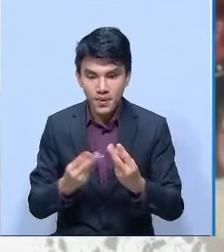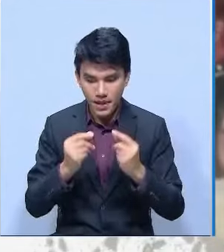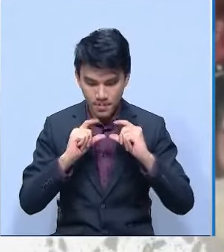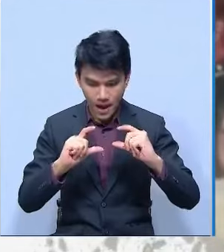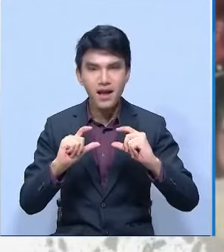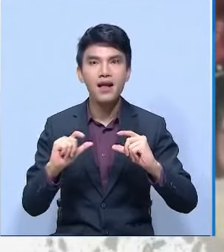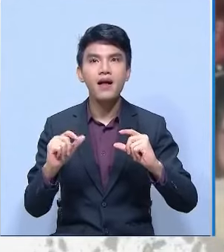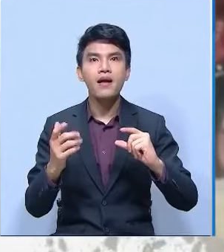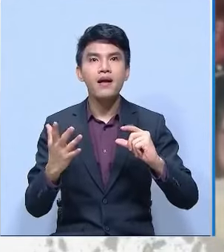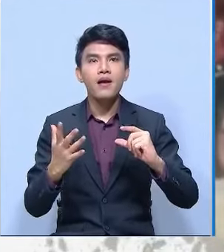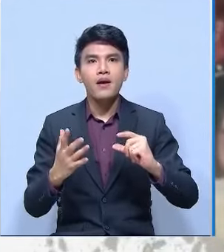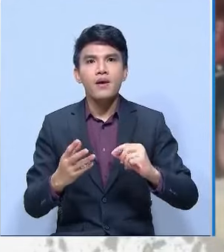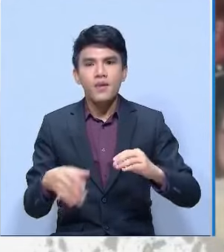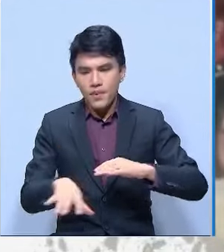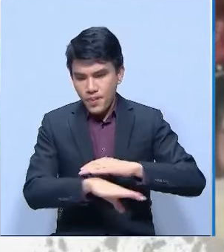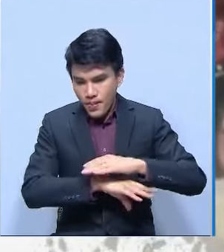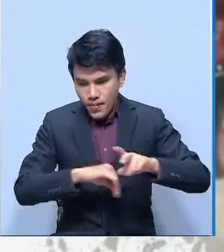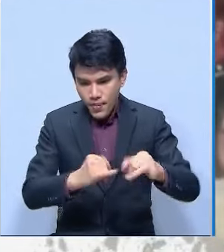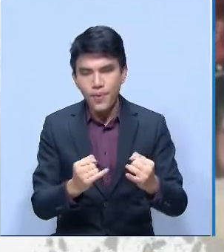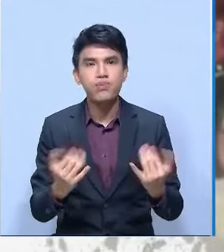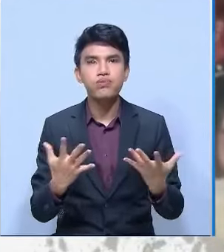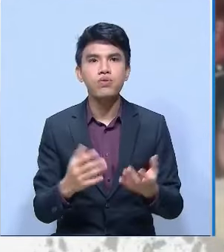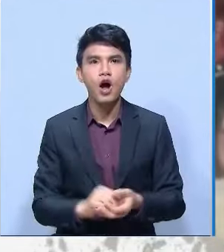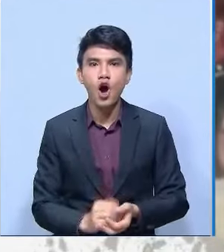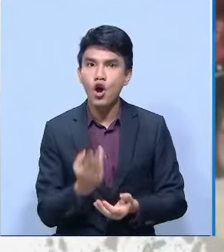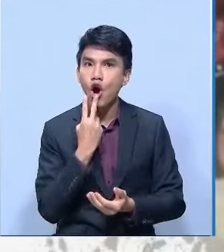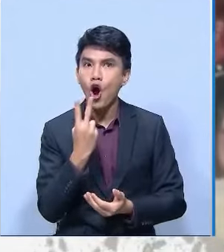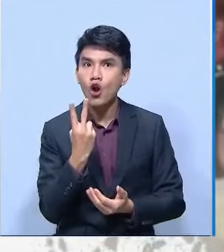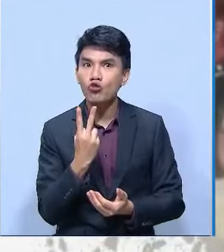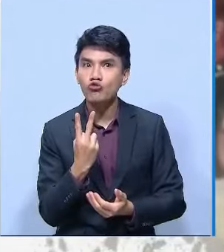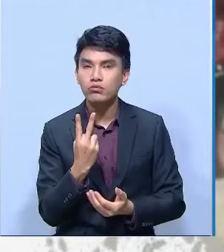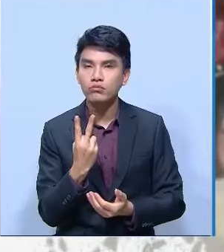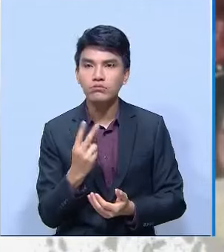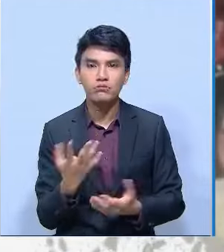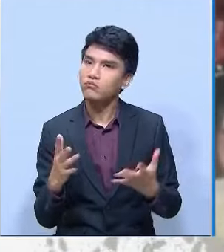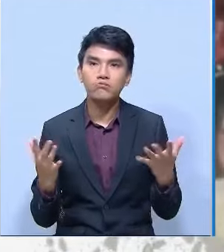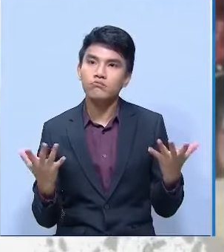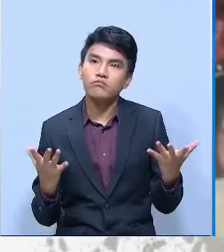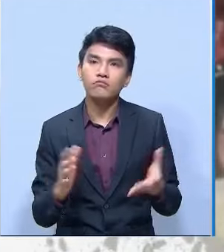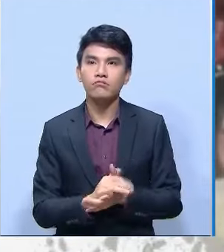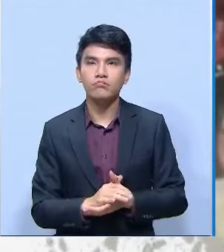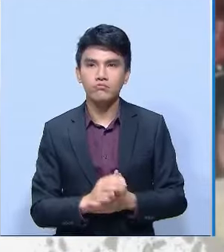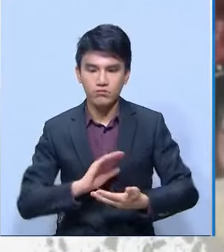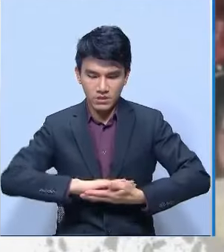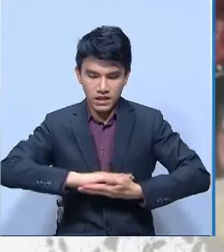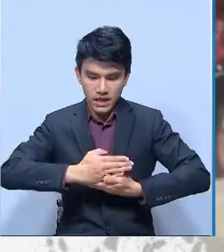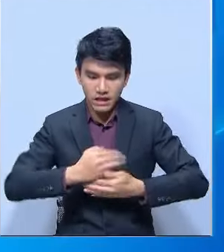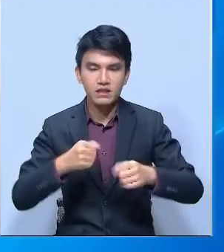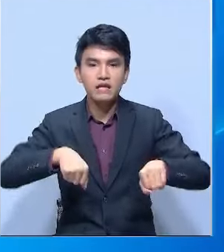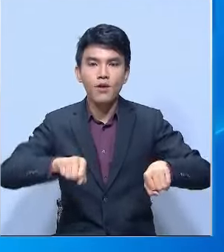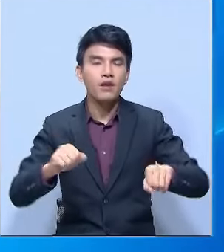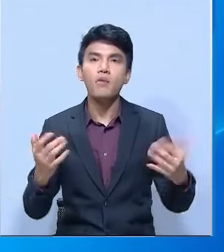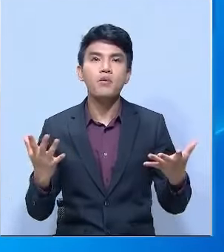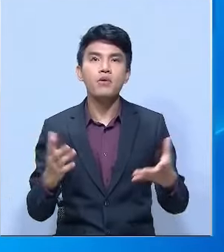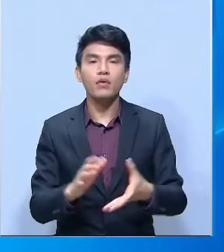ายทะเบียนไม่มีเอกสารครอบครองรถ มีไหมขอดูเล่มรถหน่อยมีไหมบอกไม่มี ไม่มี ไม่ได้เอาติดรถมา